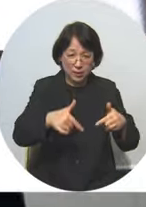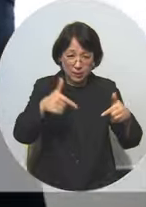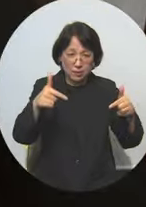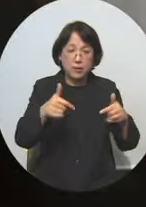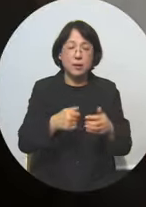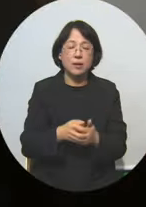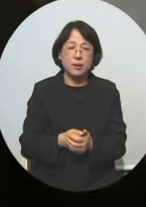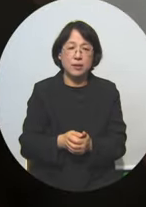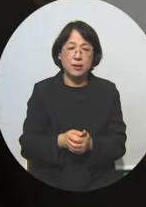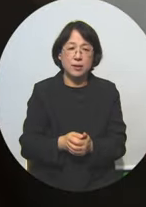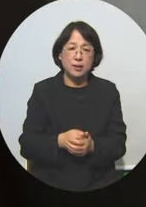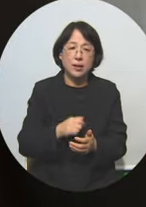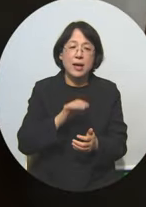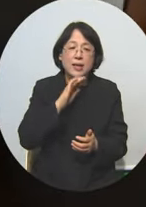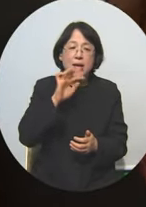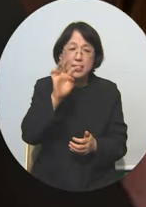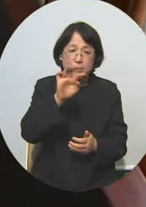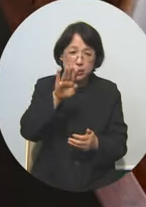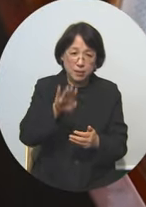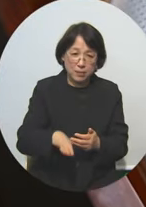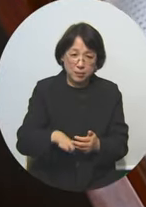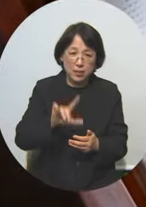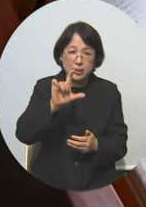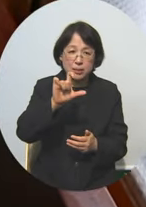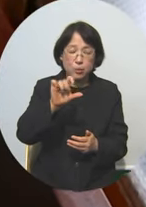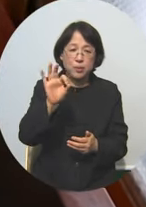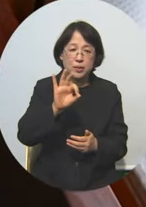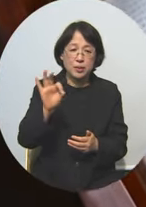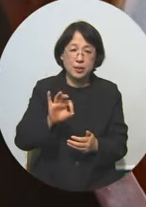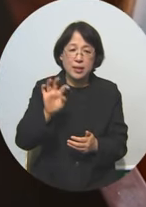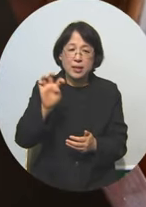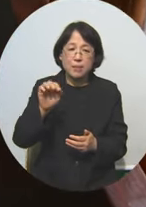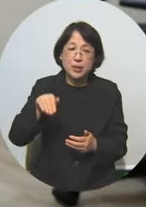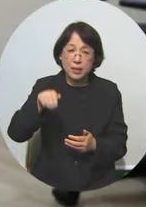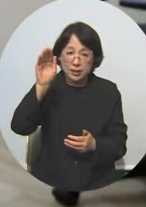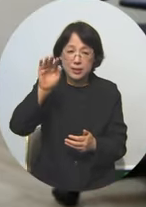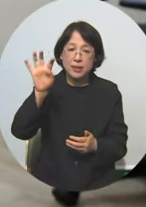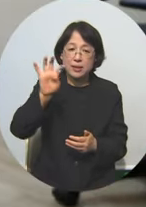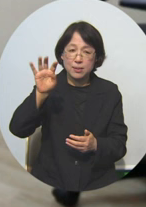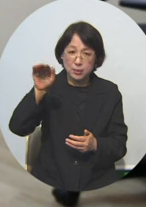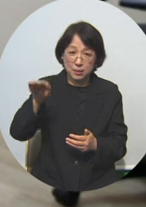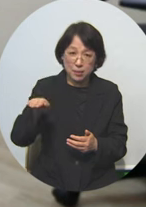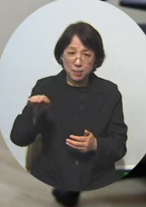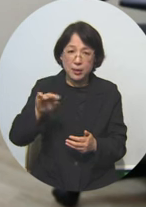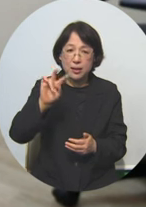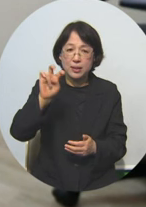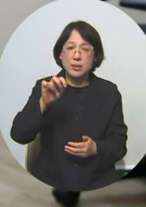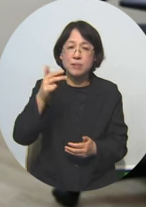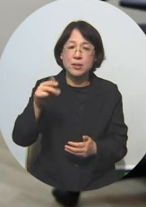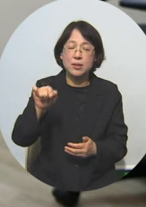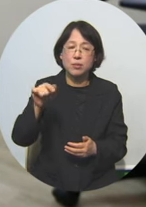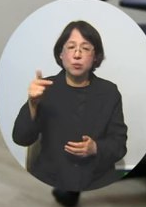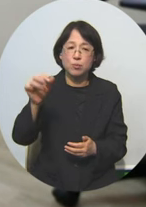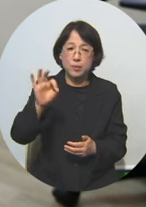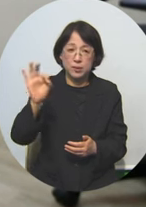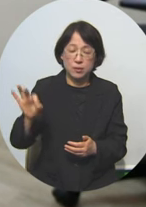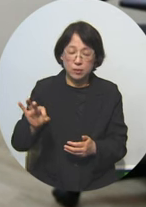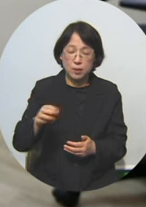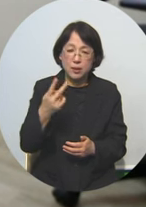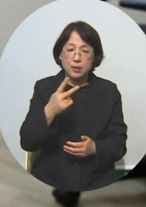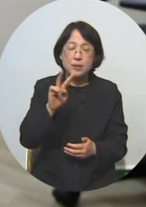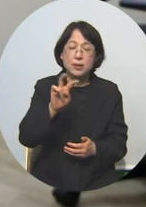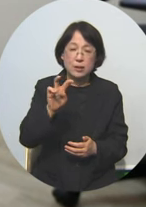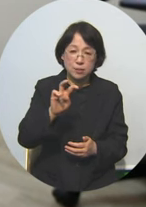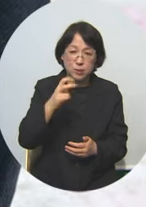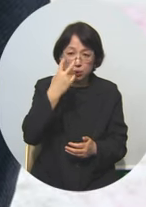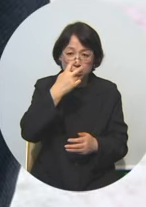늘었습니다. 30세 미만은 15.7%, 30세 이상에서 40세 미만은 27.6%로